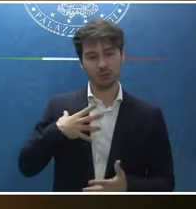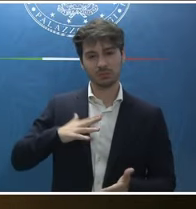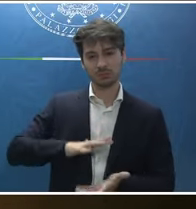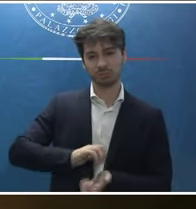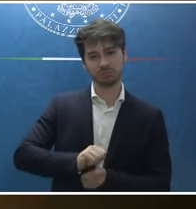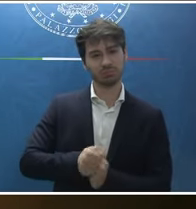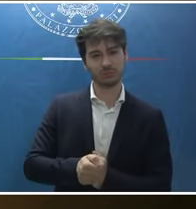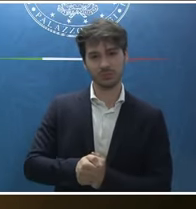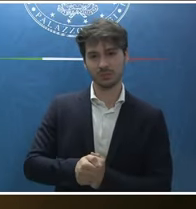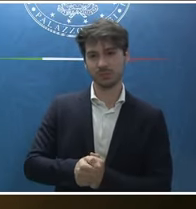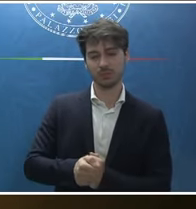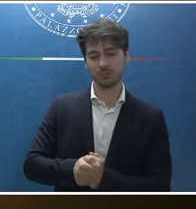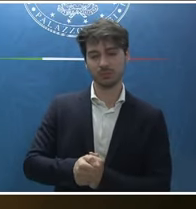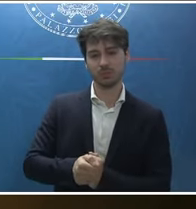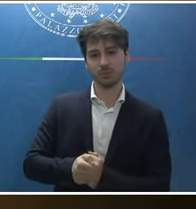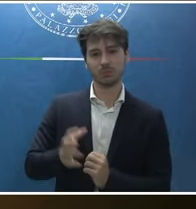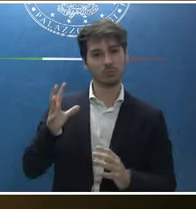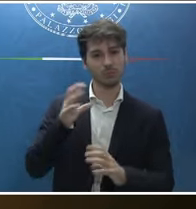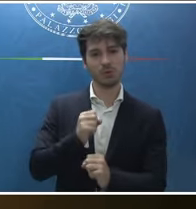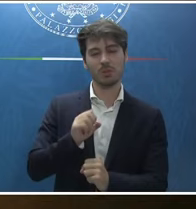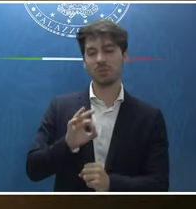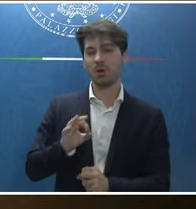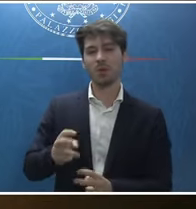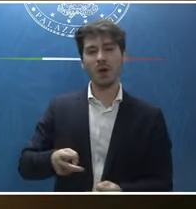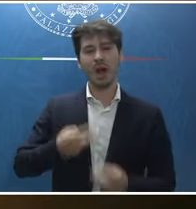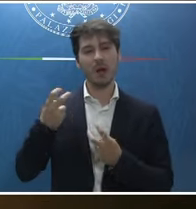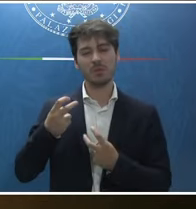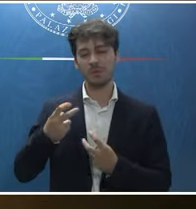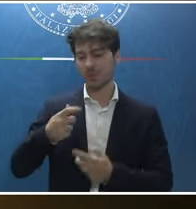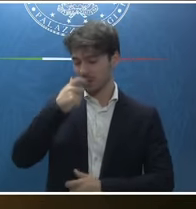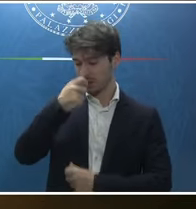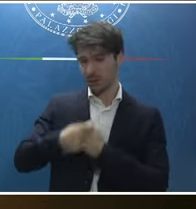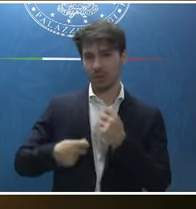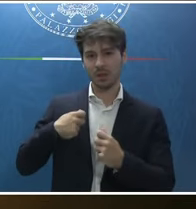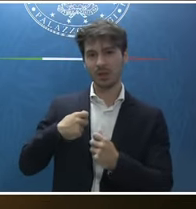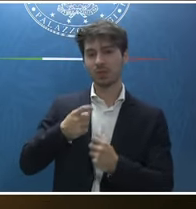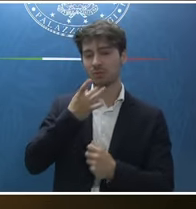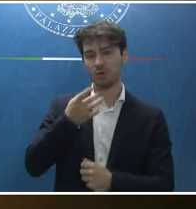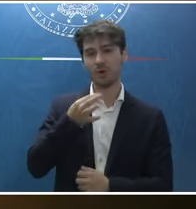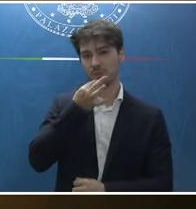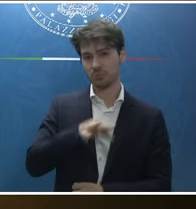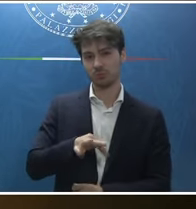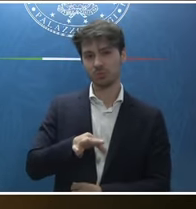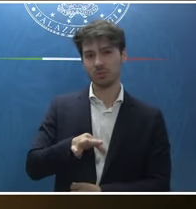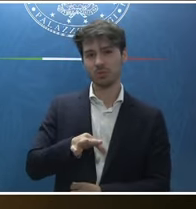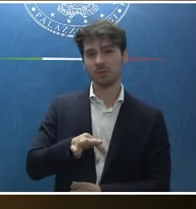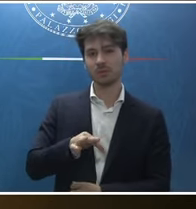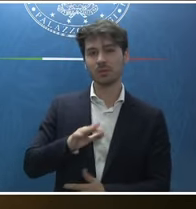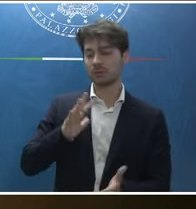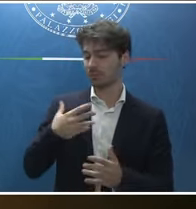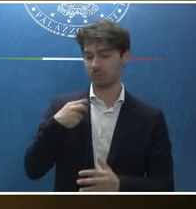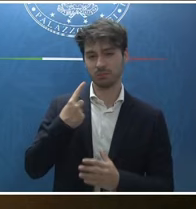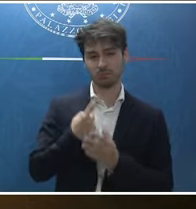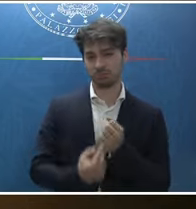mi ha comprata totalmente. È una approfittatrice, maestra dell'inganno, tanto da farmi sprofondare nel baratro più